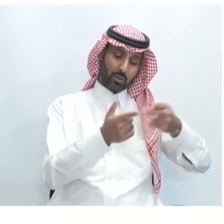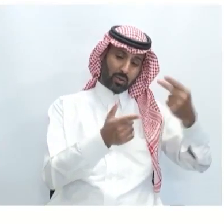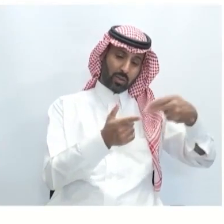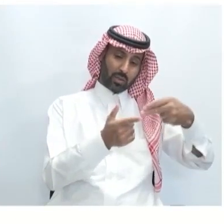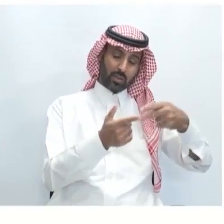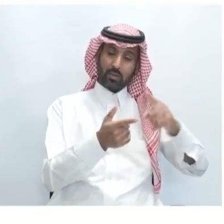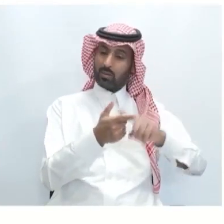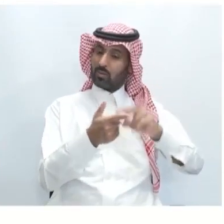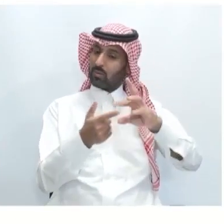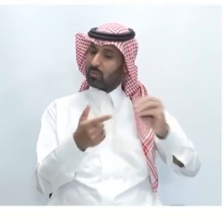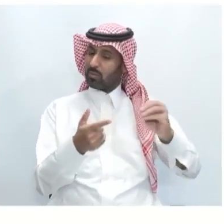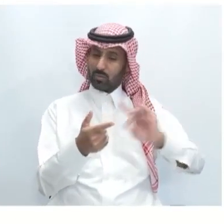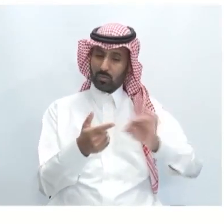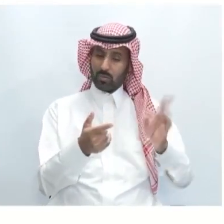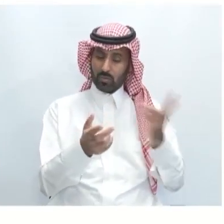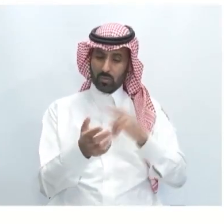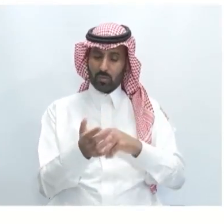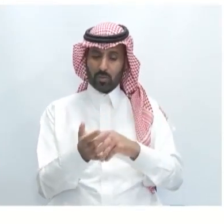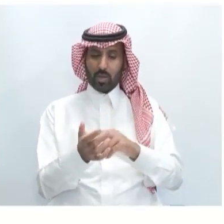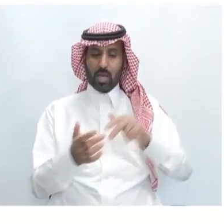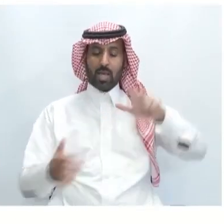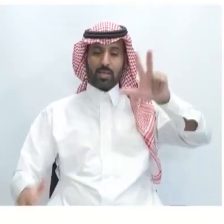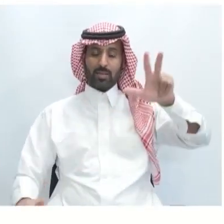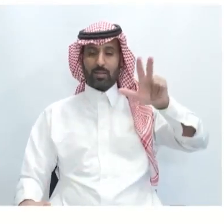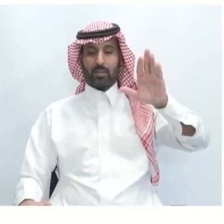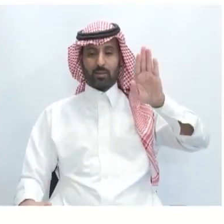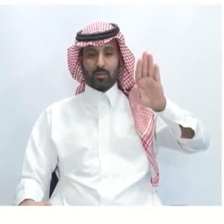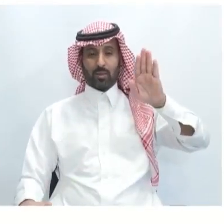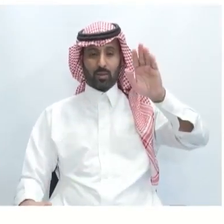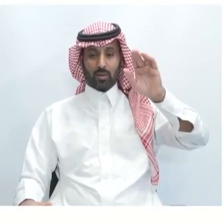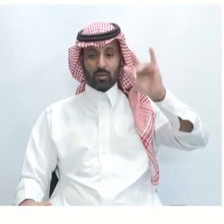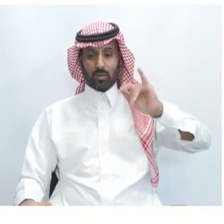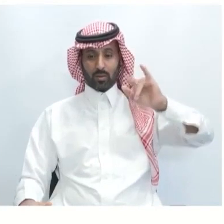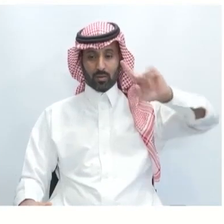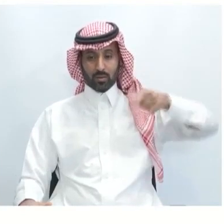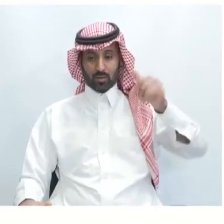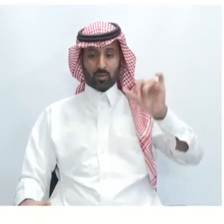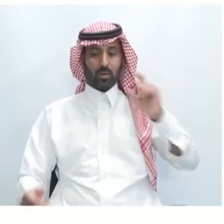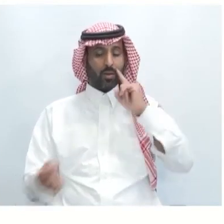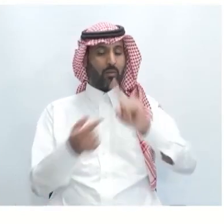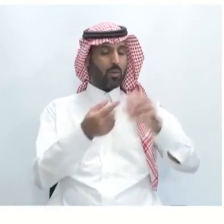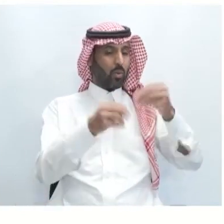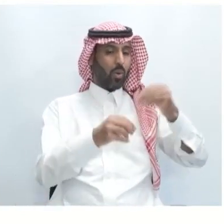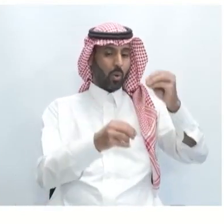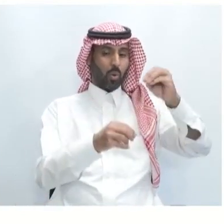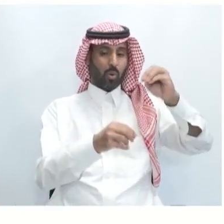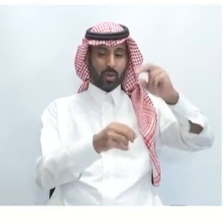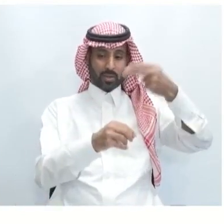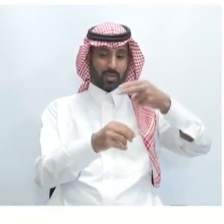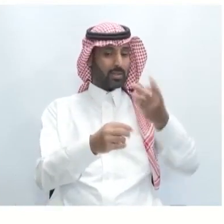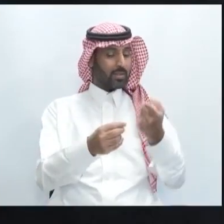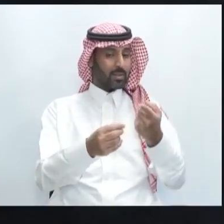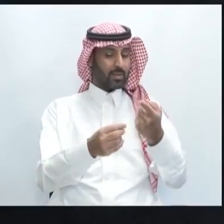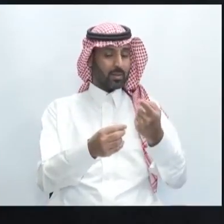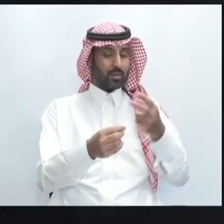الثاني السيرين لاحظ ماذا يوجد فيه يوجد فييه اش اذا هو قطبي لماذا